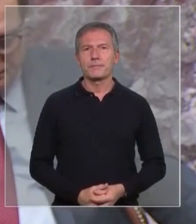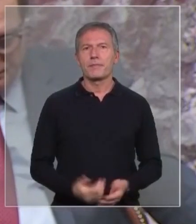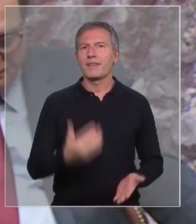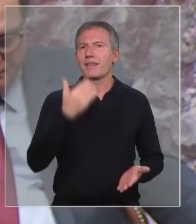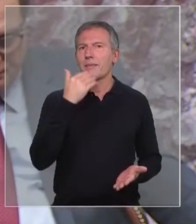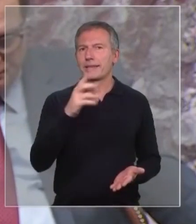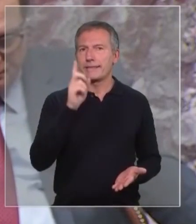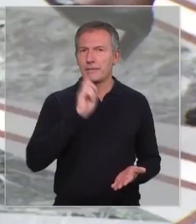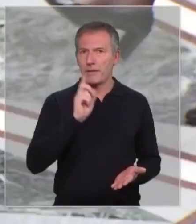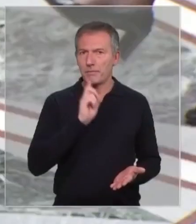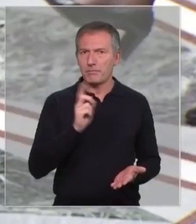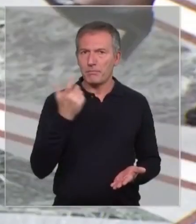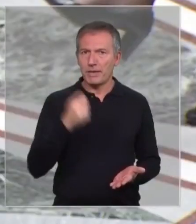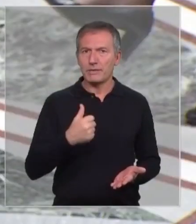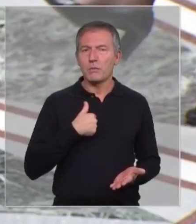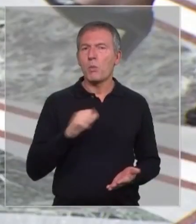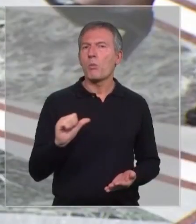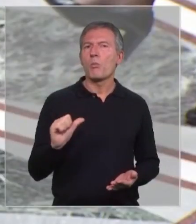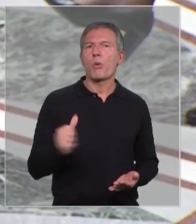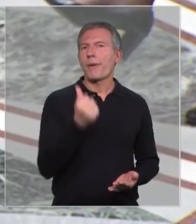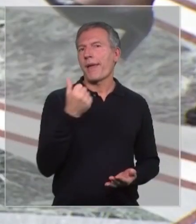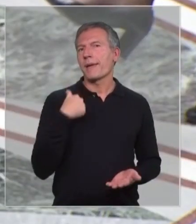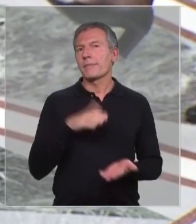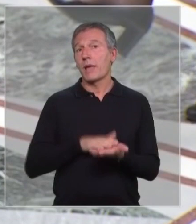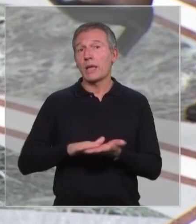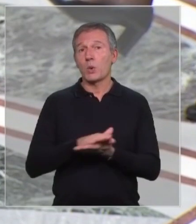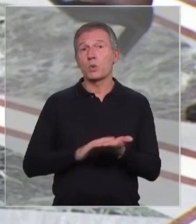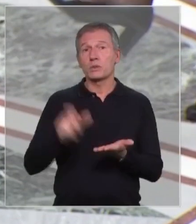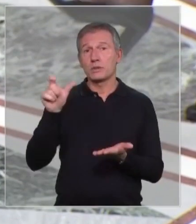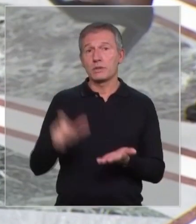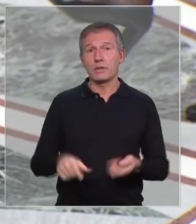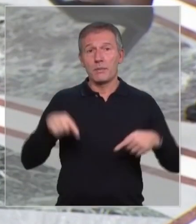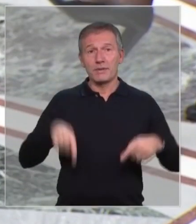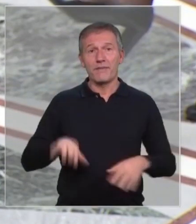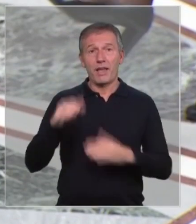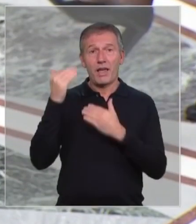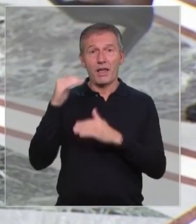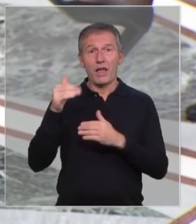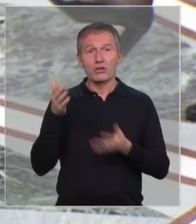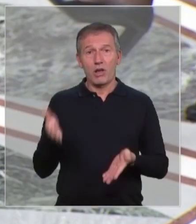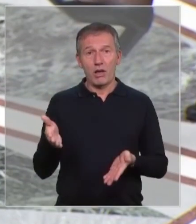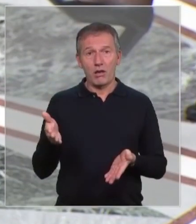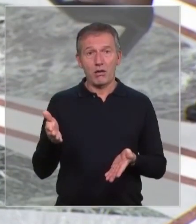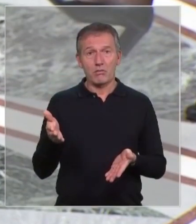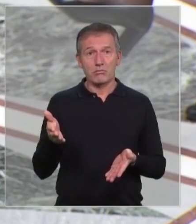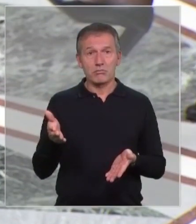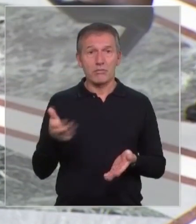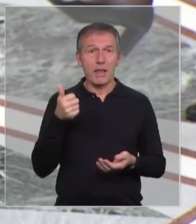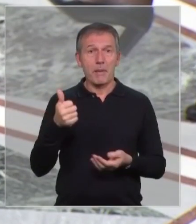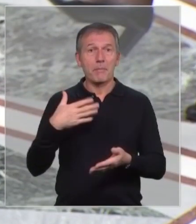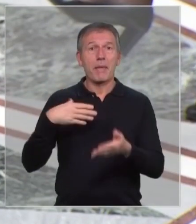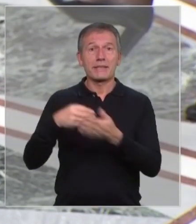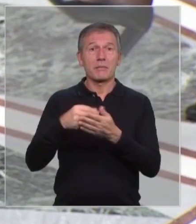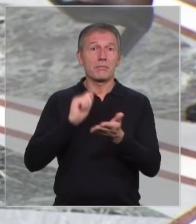Merci Madame la Présidente. D'abord, je vous prie d'excuser la ministre de l'Europe et des Affaires étrangères, Catherine Colonna, qui